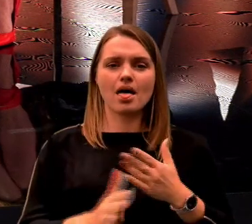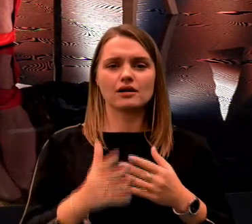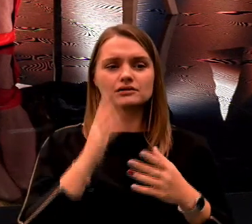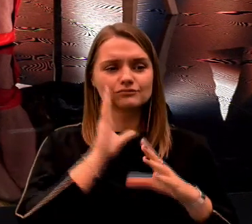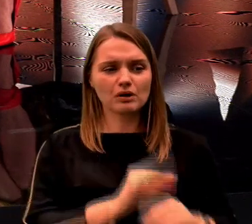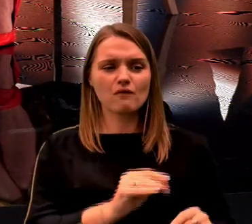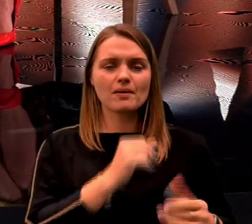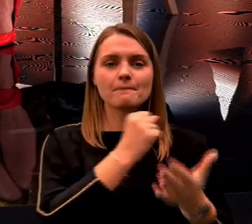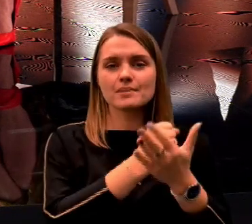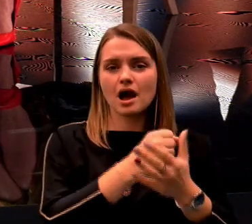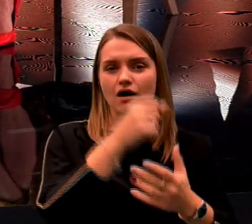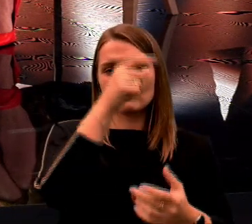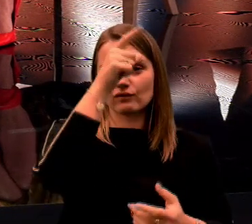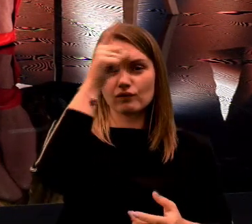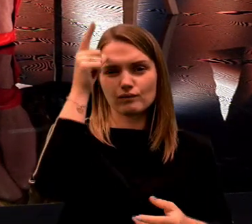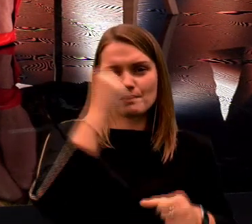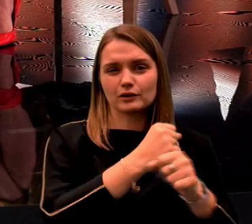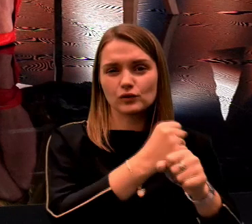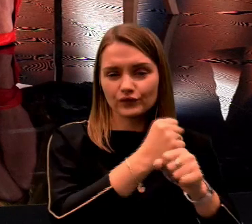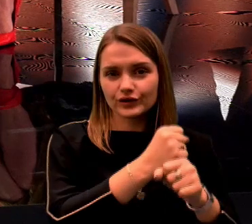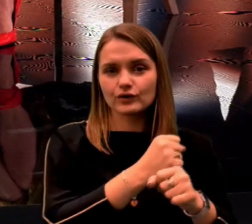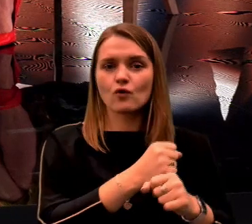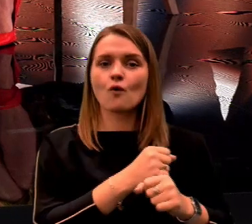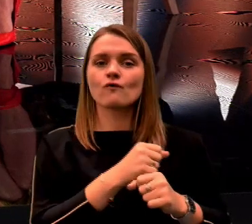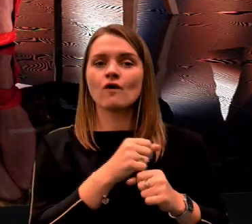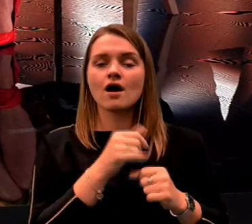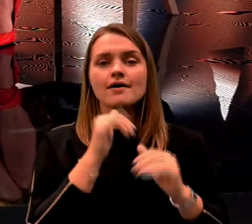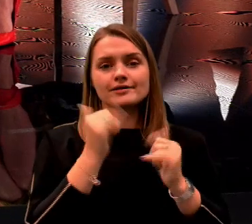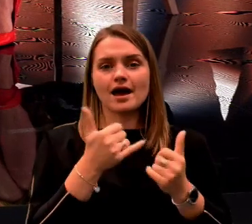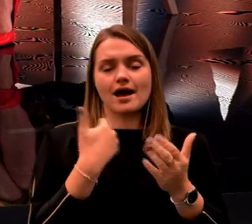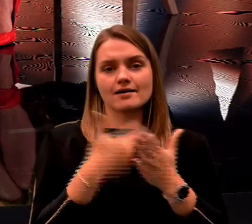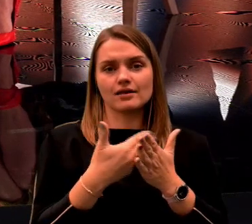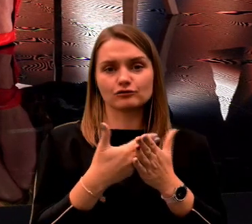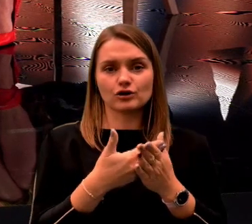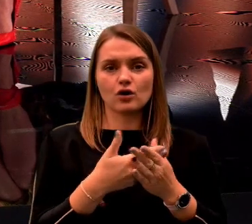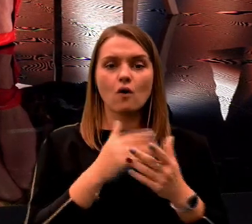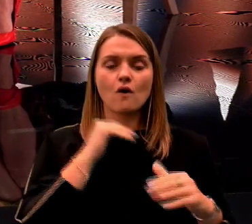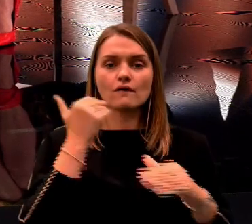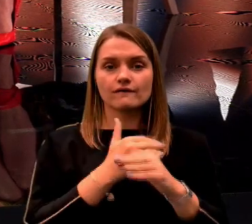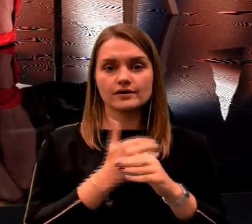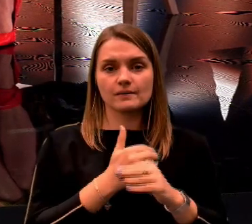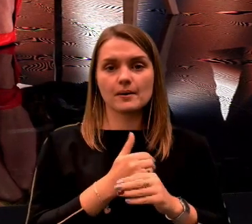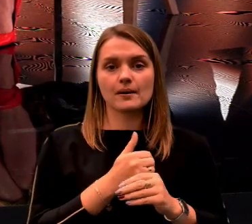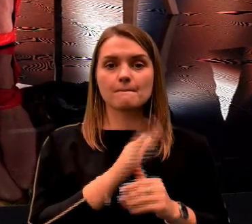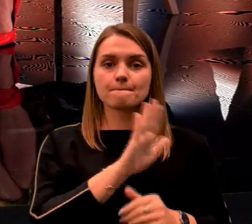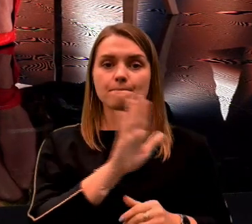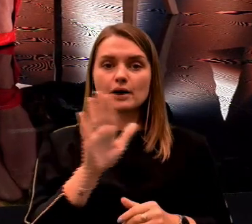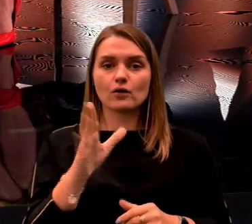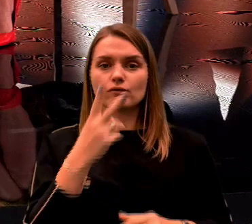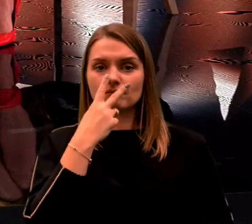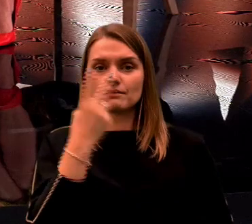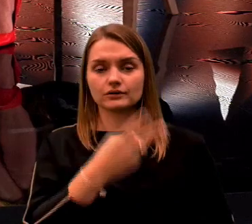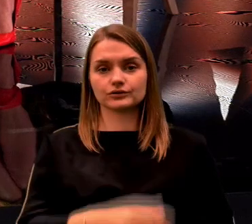praw pracowników, społeczności lokalnych, bo to po prostu działa i przynosi zyski, to dlaczego firmy mają patrzeć